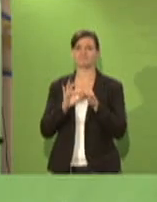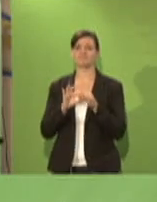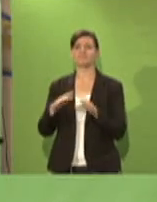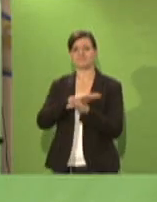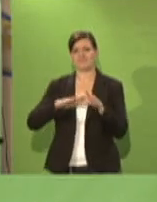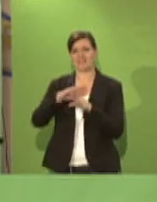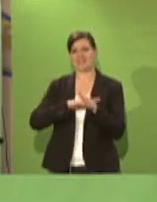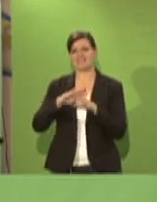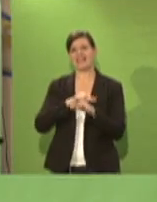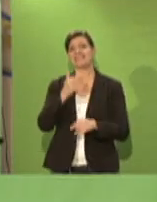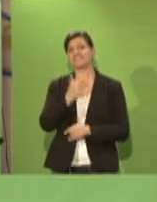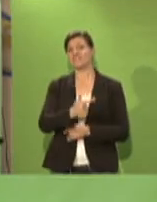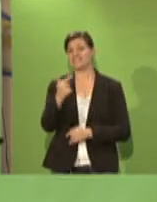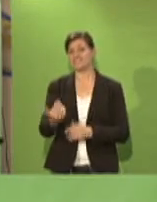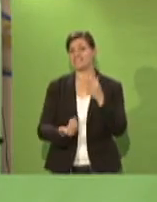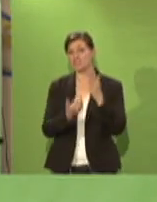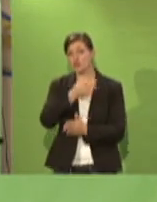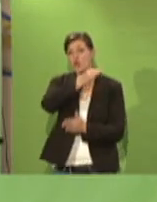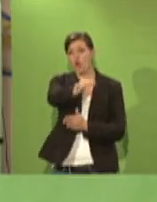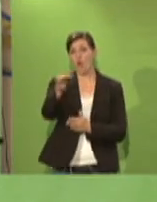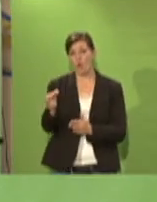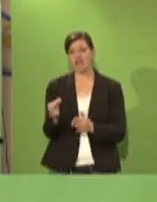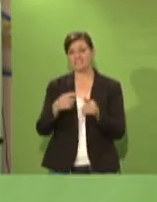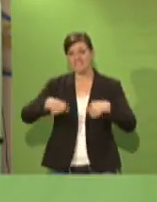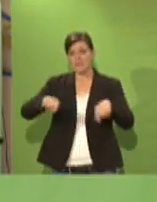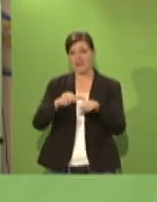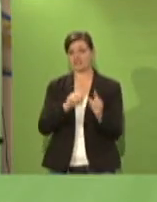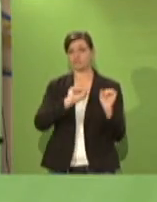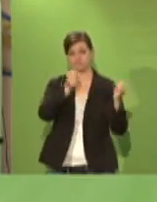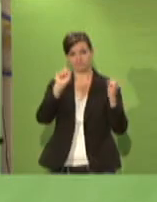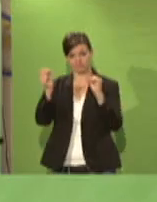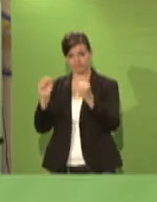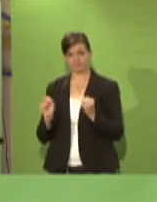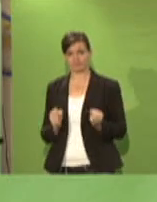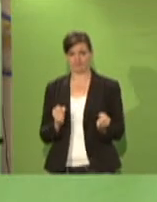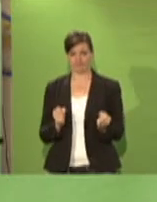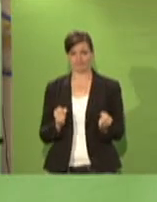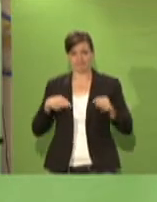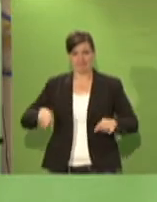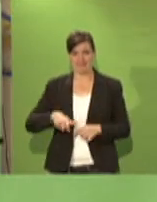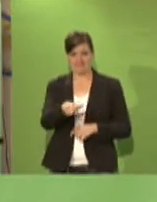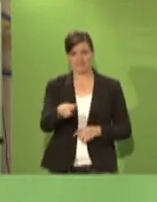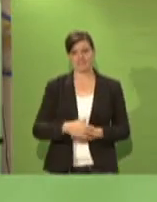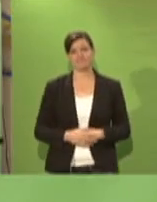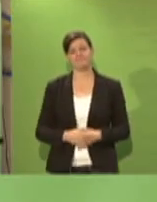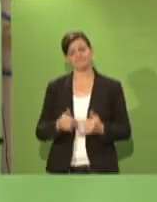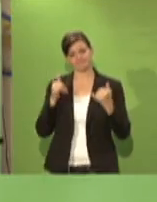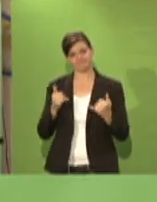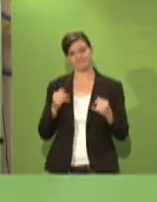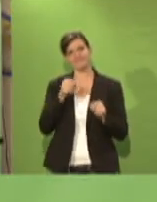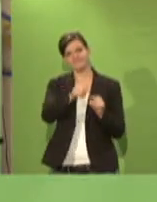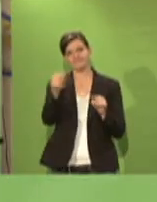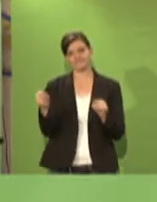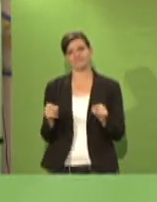22 neue Ortsverbände sich gegründet haben. Und wir wollen uns jetzt mit denen beschäftigen, die in der Kommunalwahl jetzt